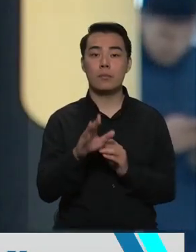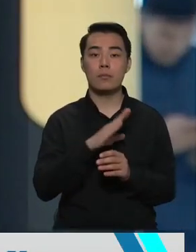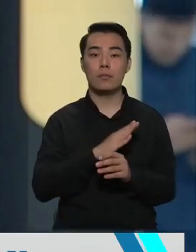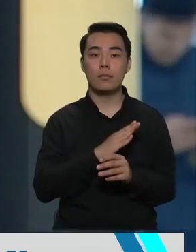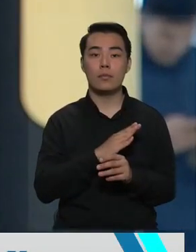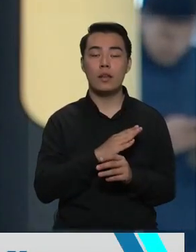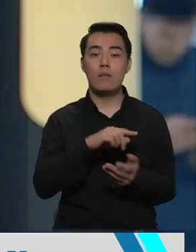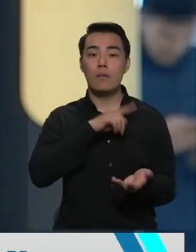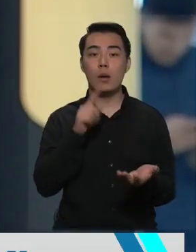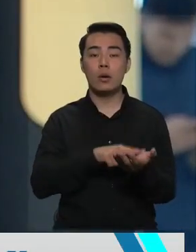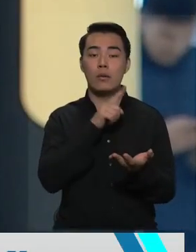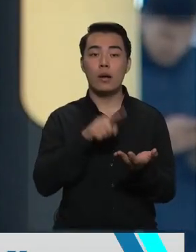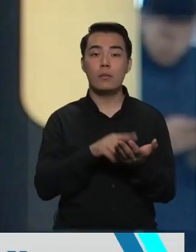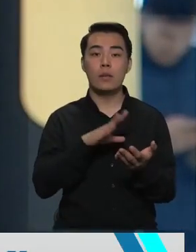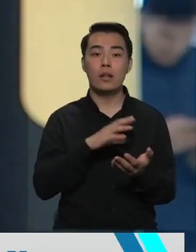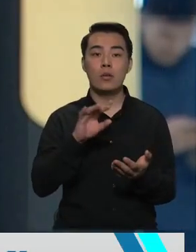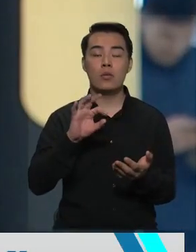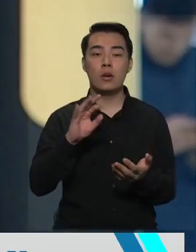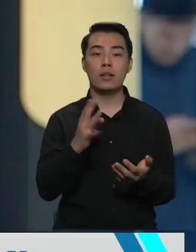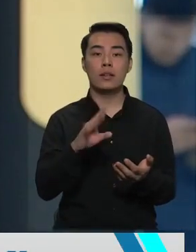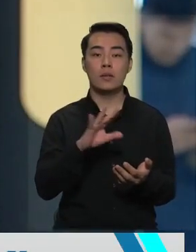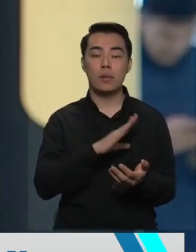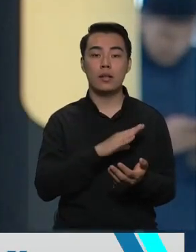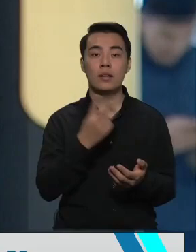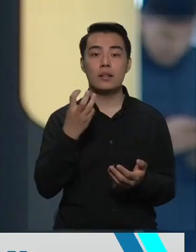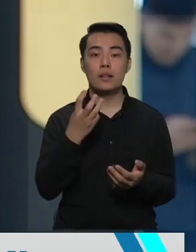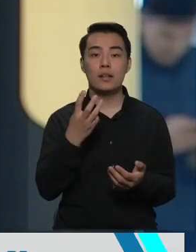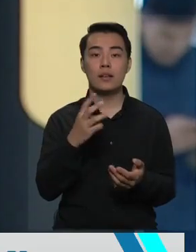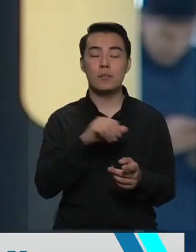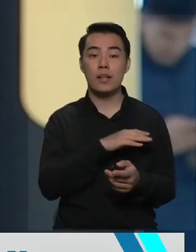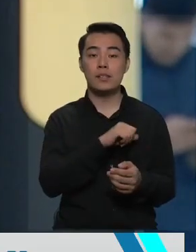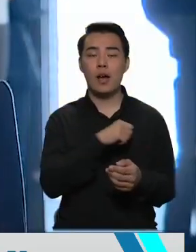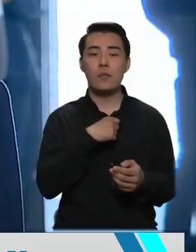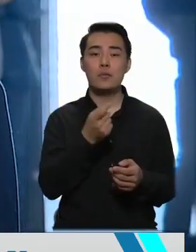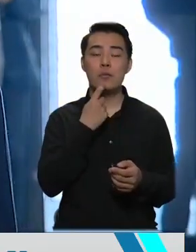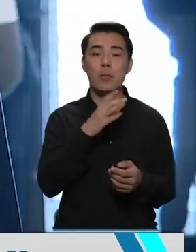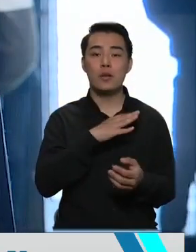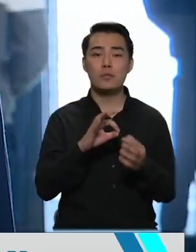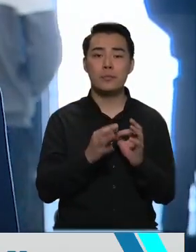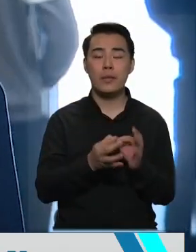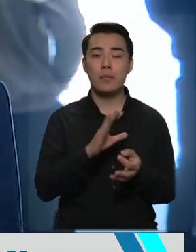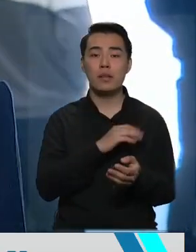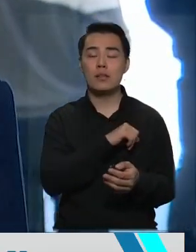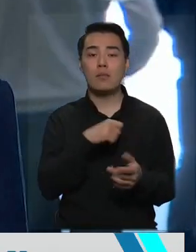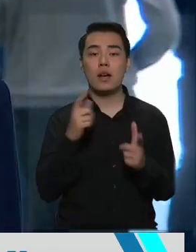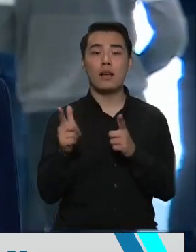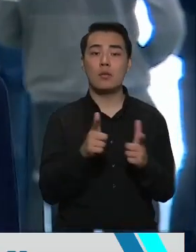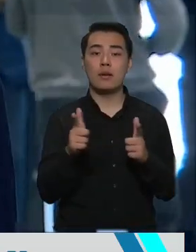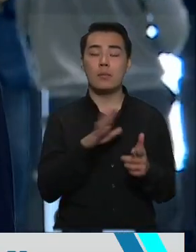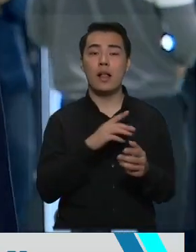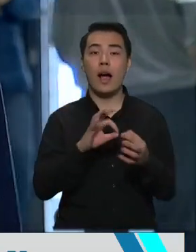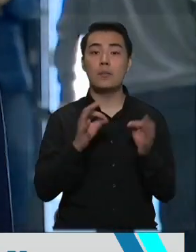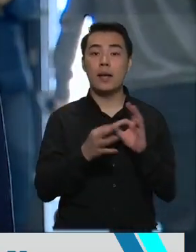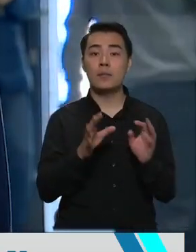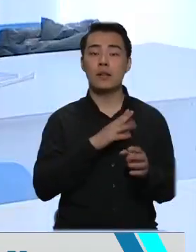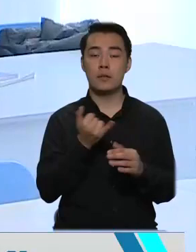вопросов Локи на где-то 30 минут вот это было сложно вот так сама подготовилась к этому Олимпиаду